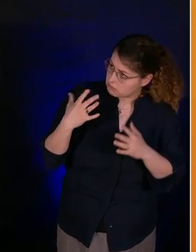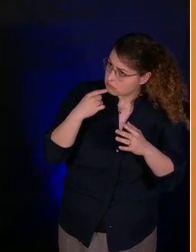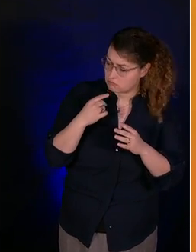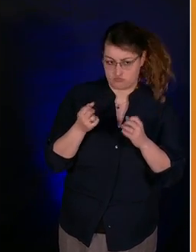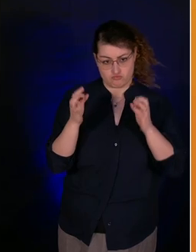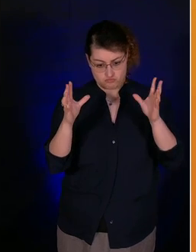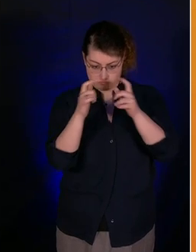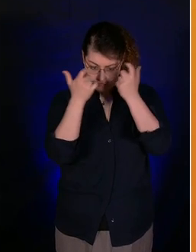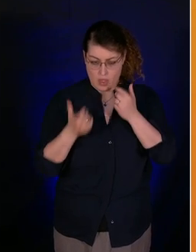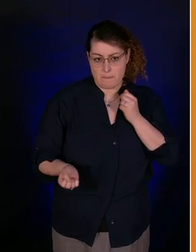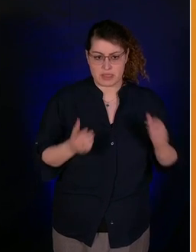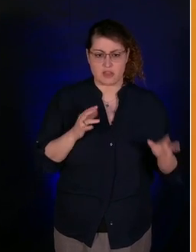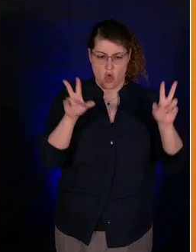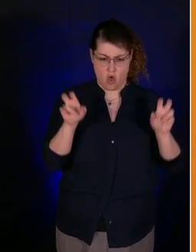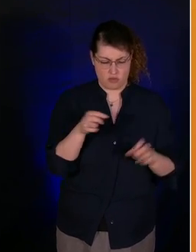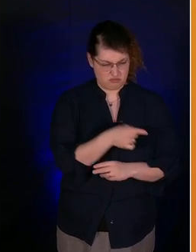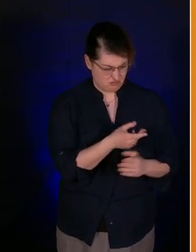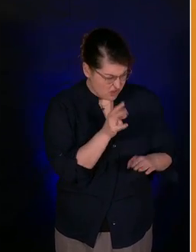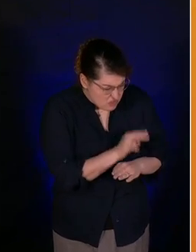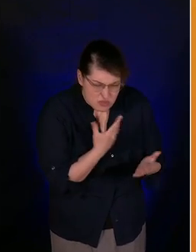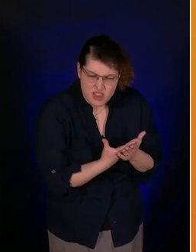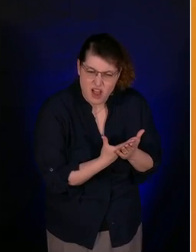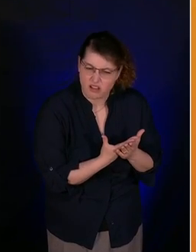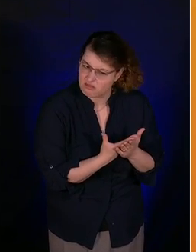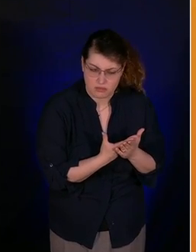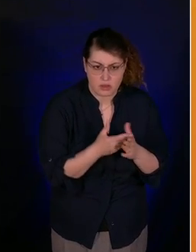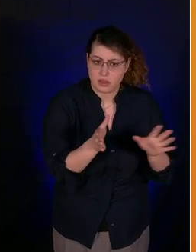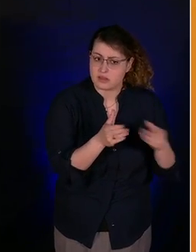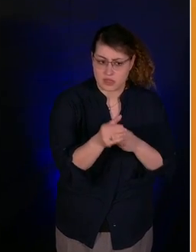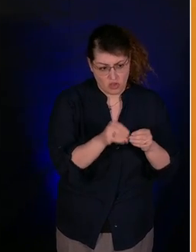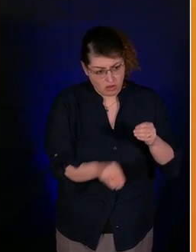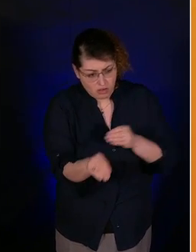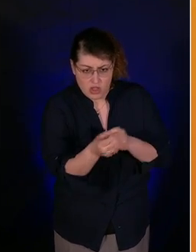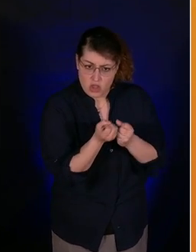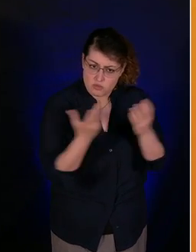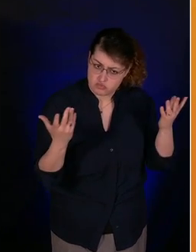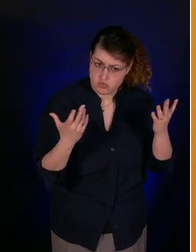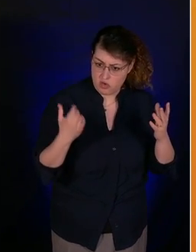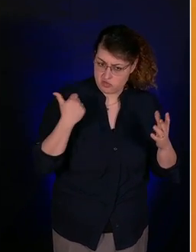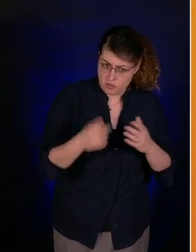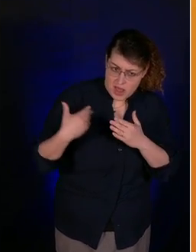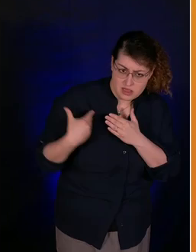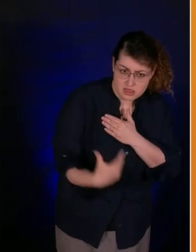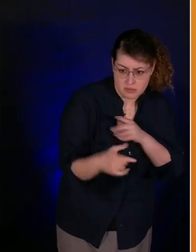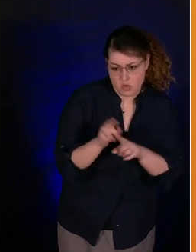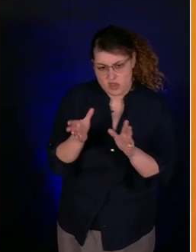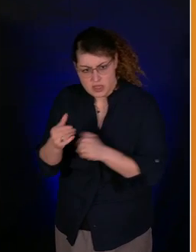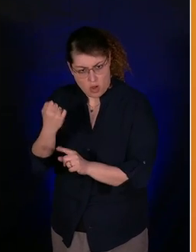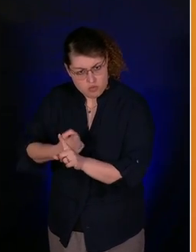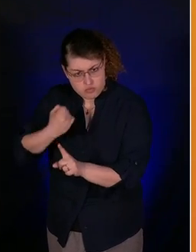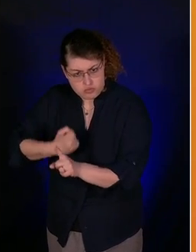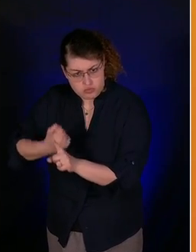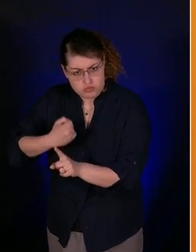médiateur. Alors même que des secteurs reconduisent le mouvement depuis plusieurs semaines avec l'appui de secteurs en lutte qui